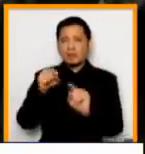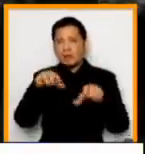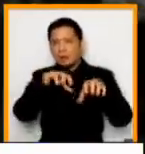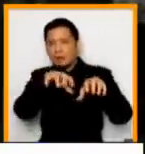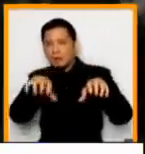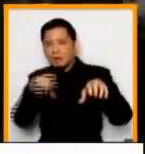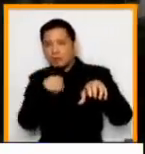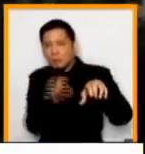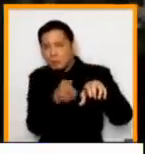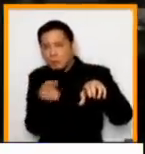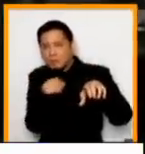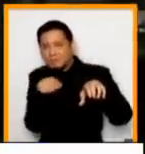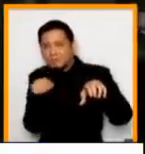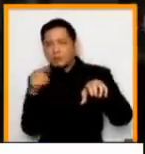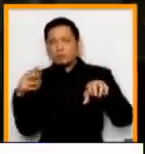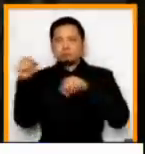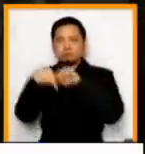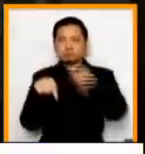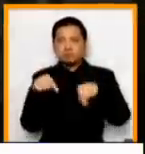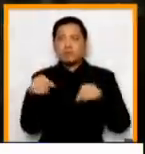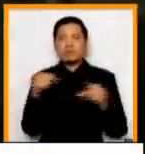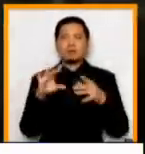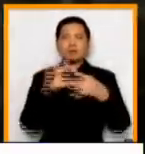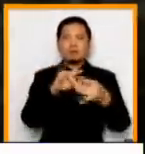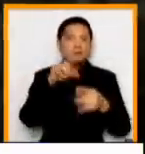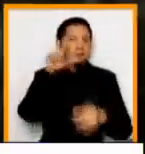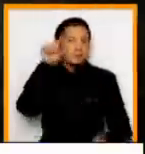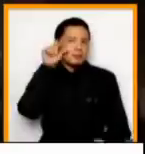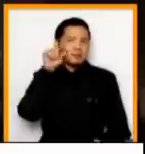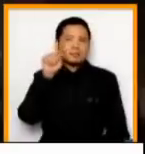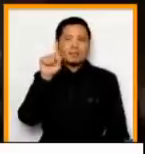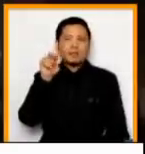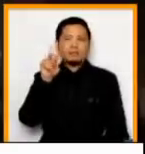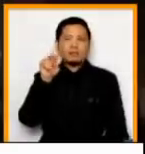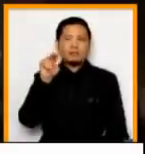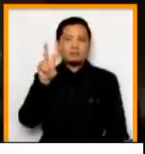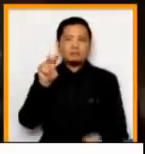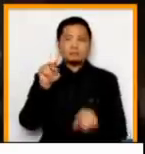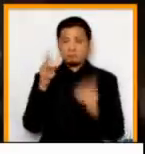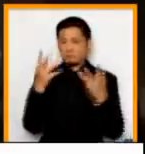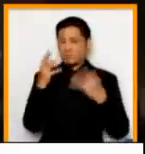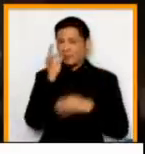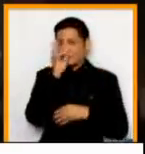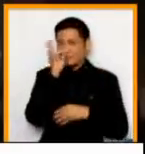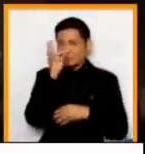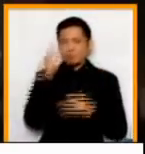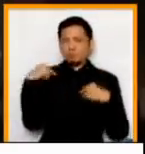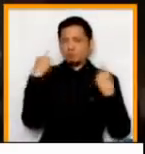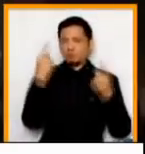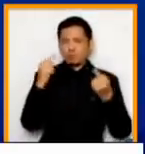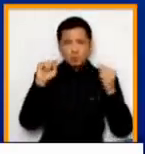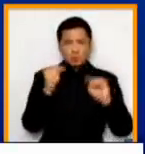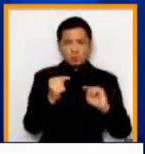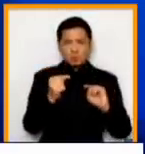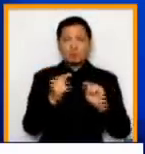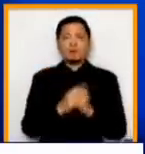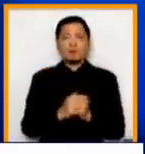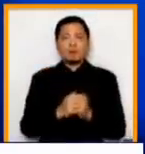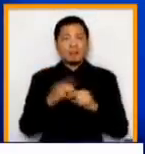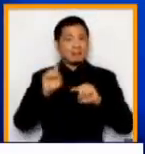kabutihang palad, walang napapaulat na mga Pinoy casualties o nasugatan. Hindi pa raw makakapagsagawa ng repatriation.